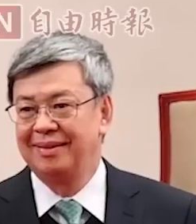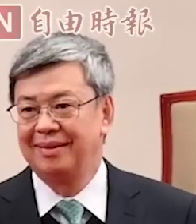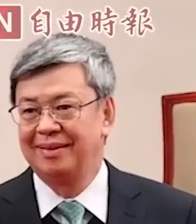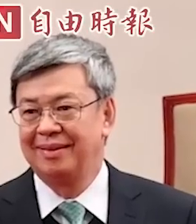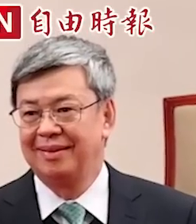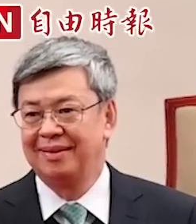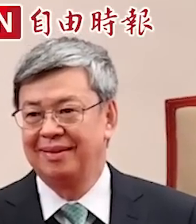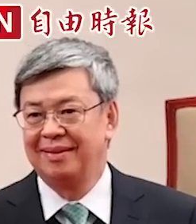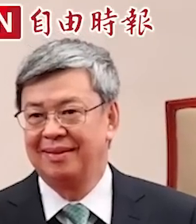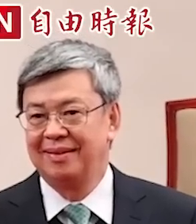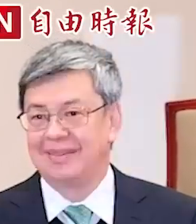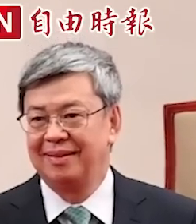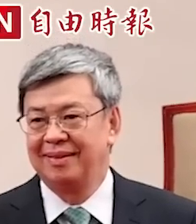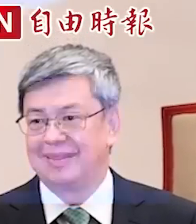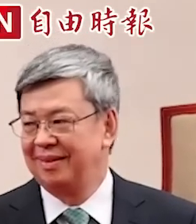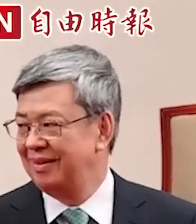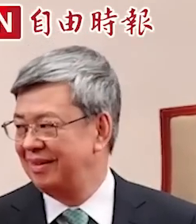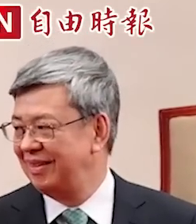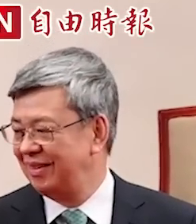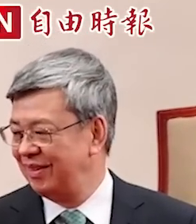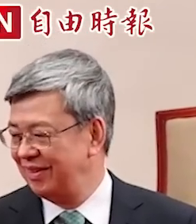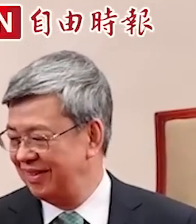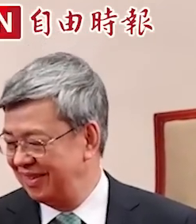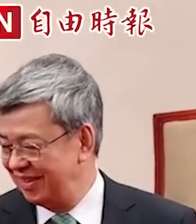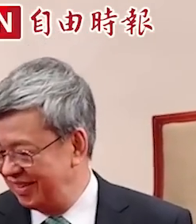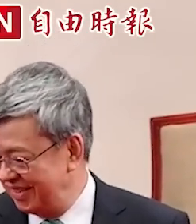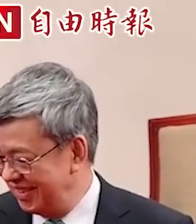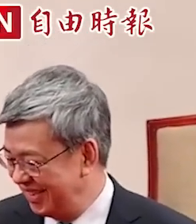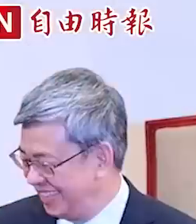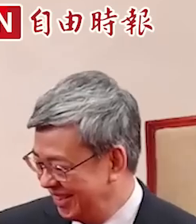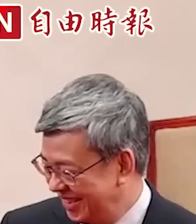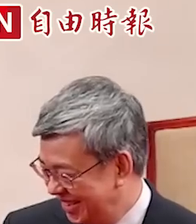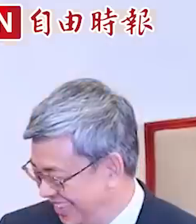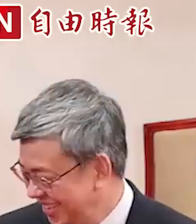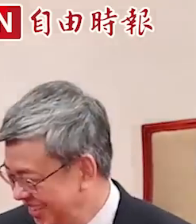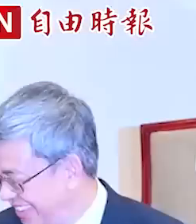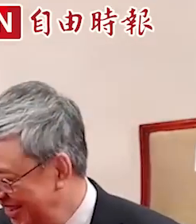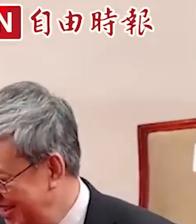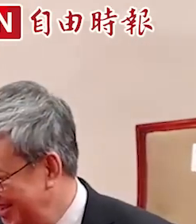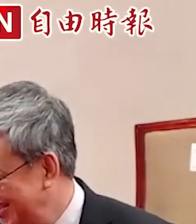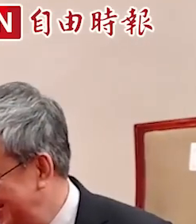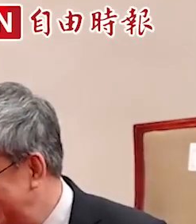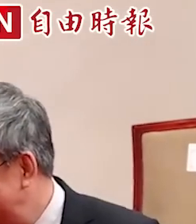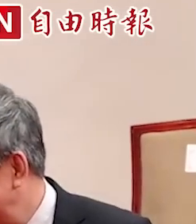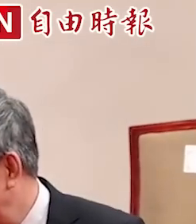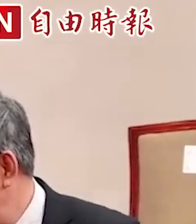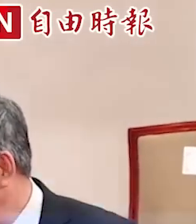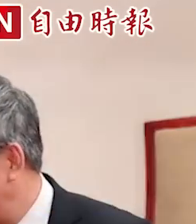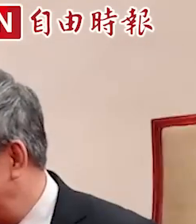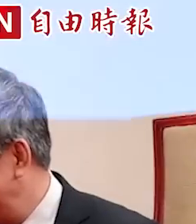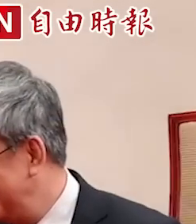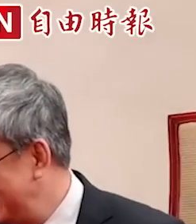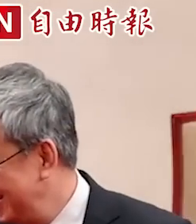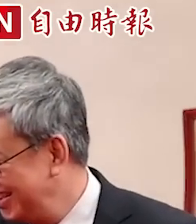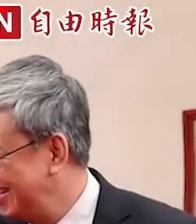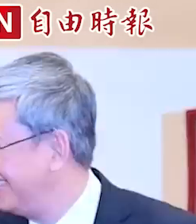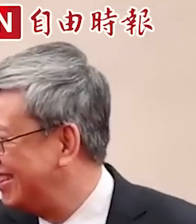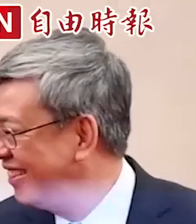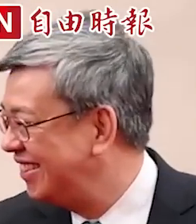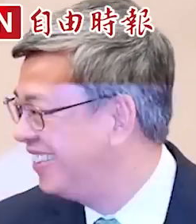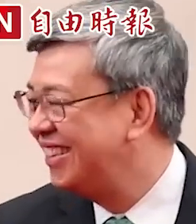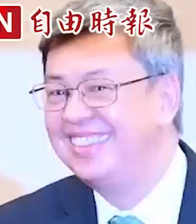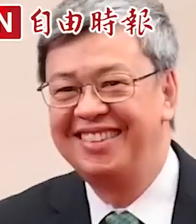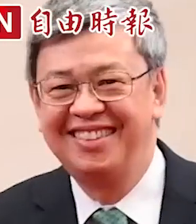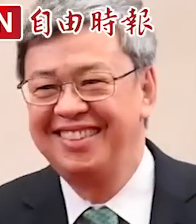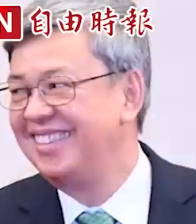请总统跟两位院长把手握起来，那象征我们整个执政团